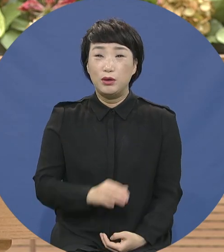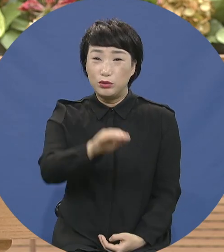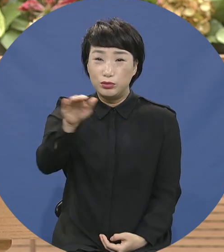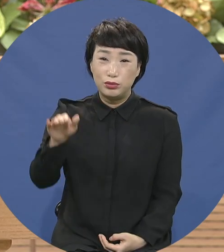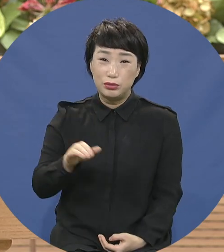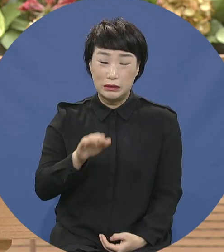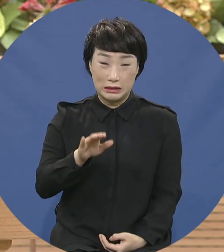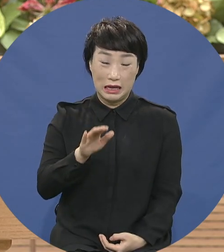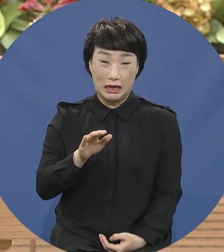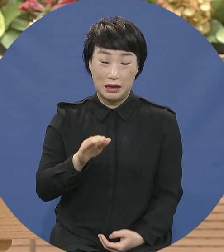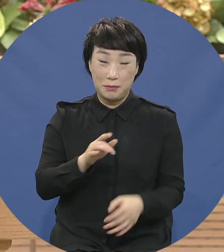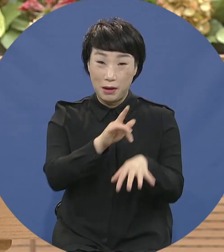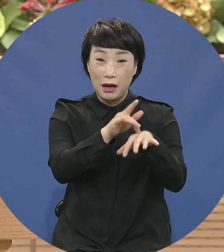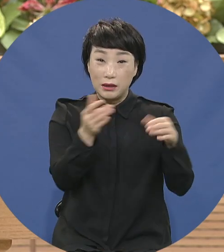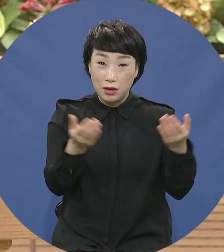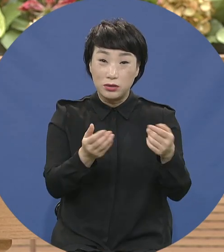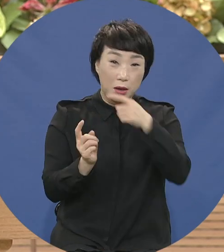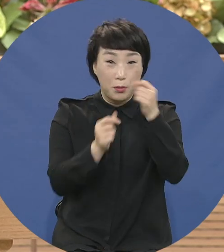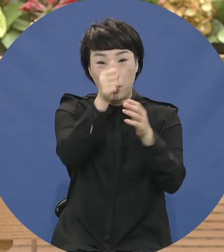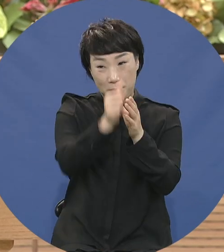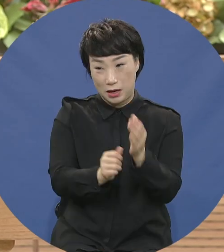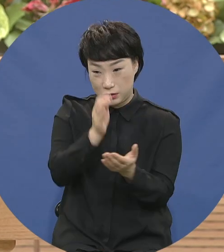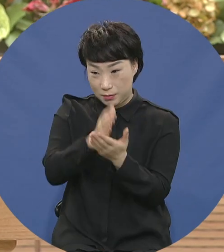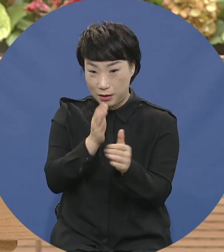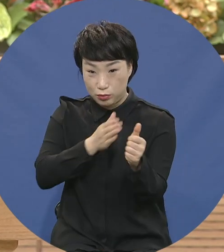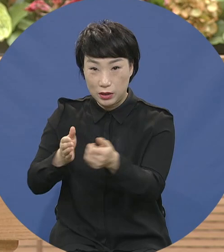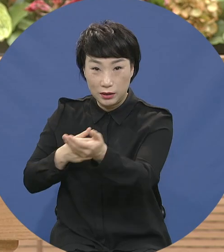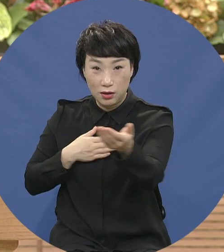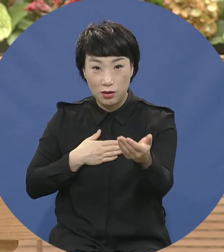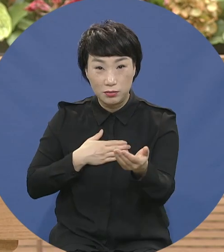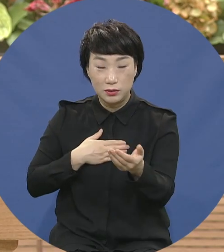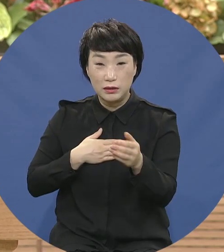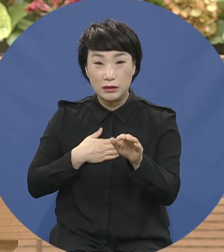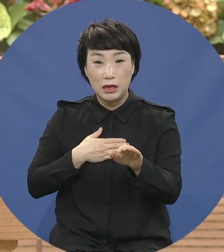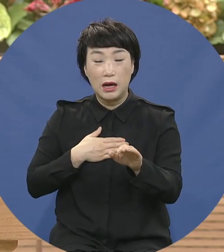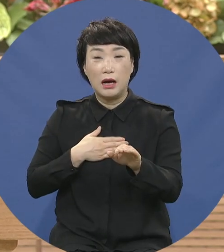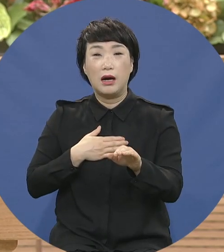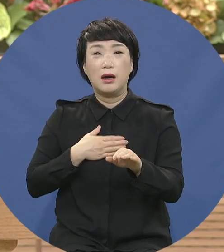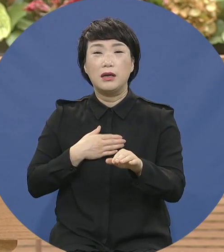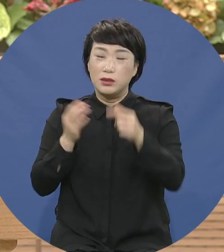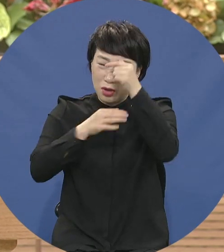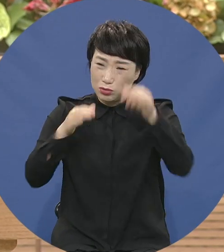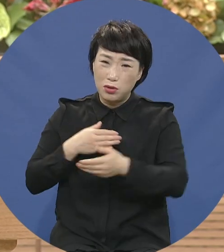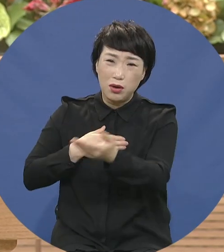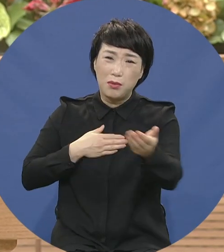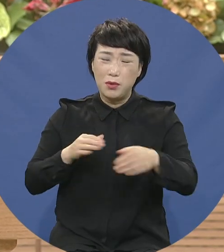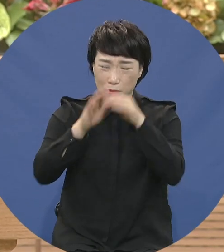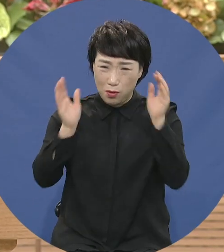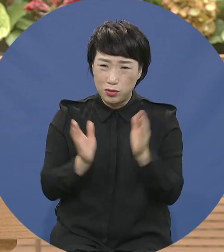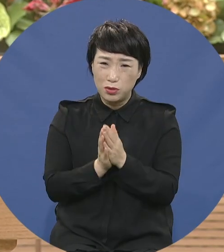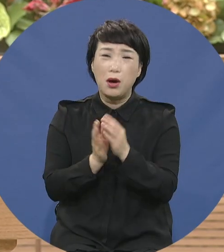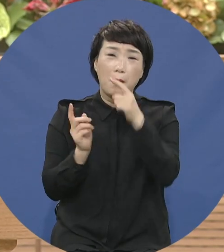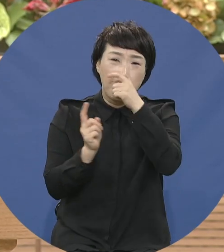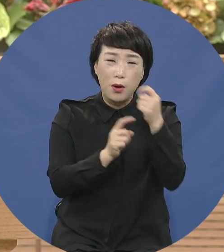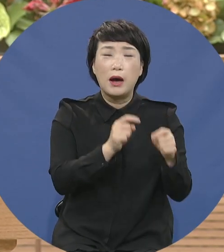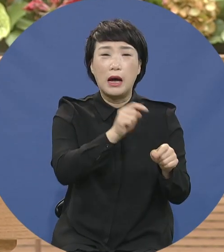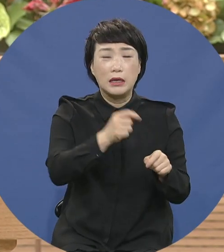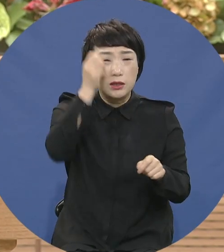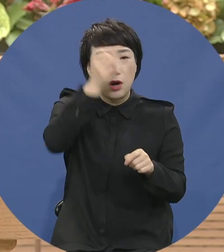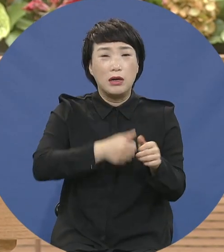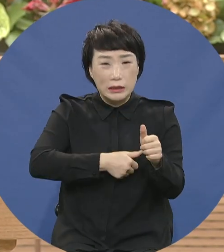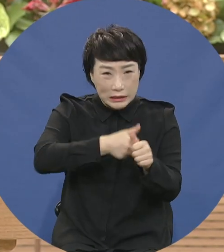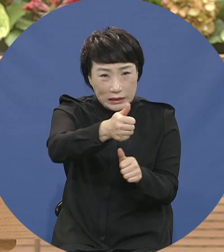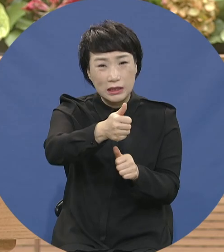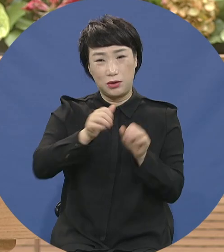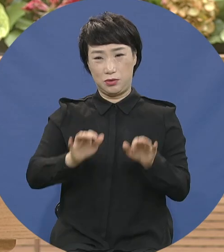우리는 절대로 마귀 역사에 미혹당하지 말고 전 성도가 미혹하는 영을